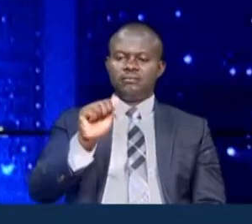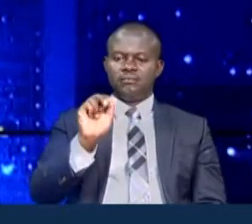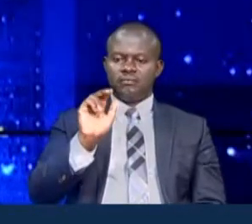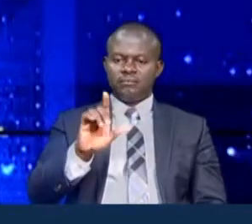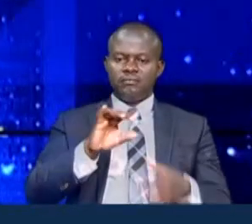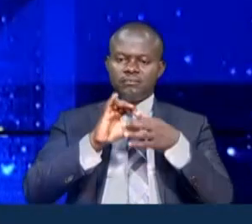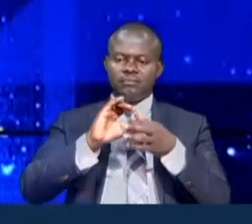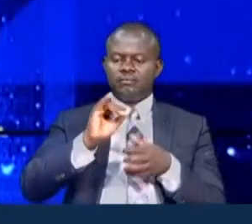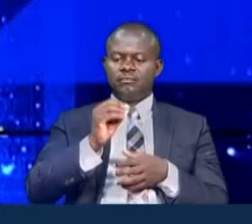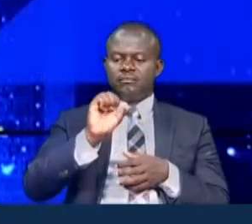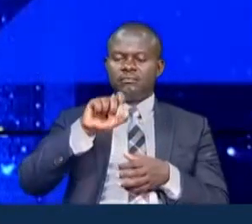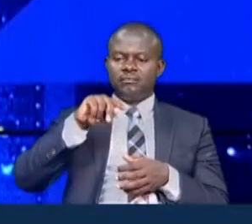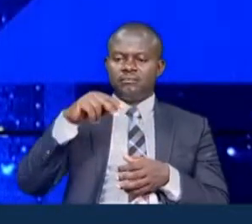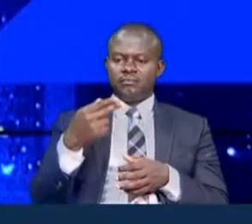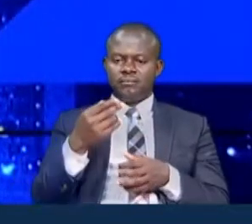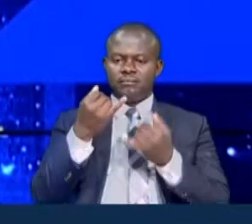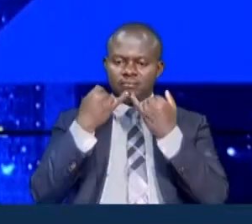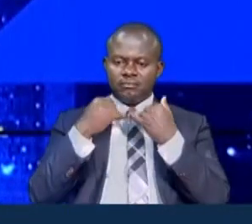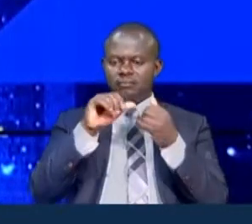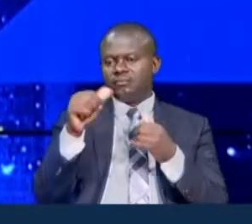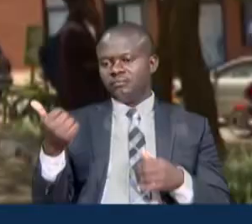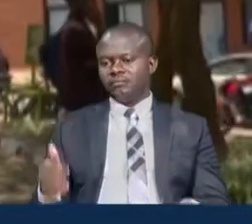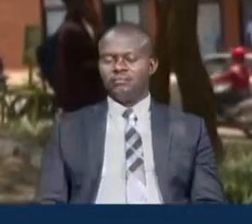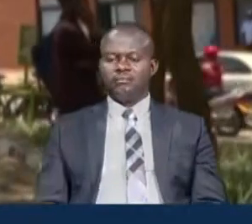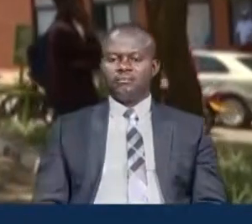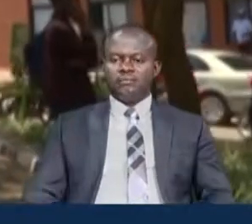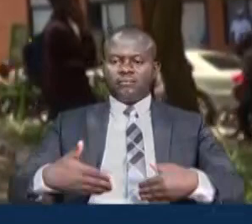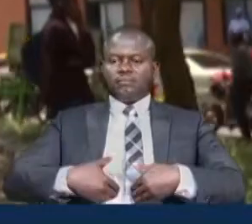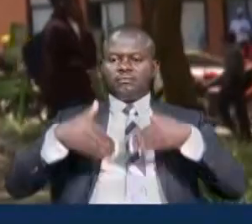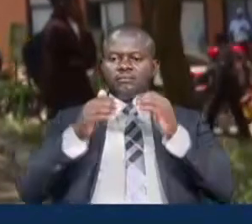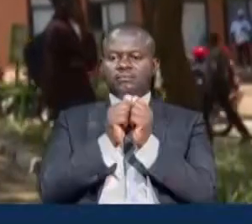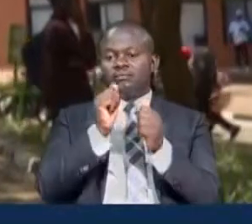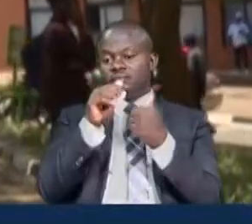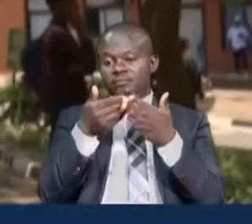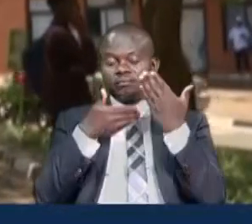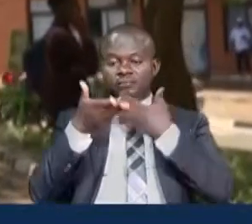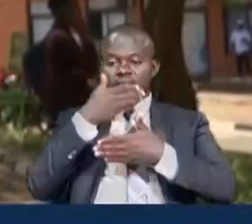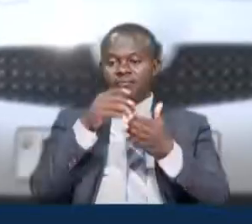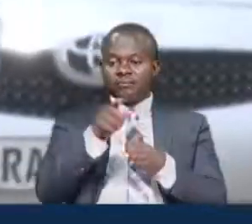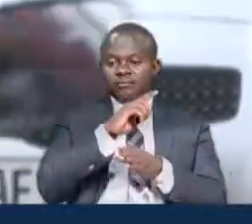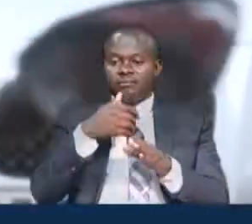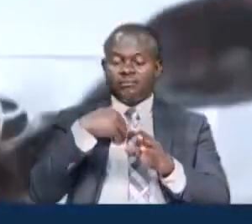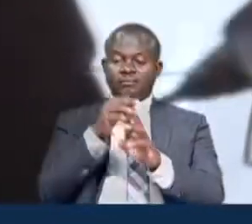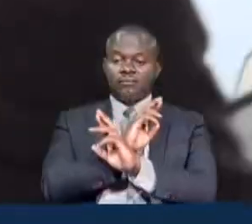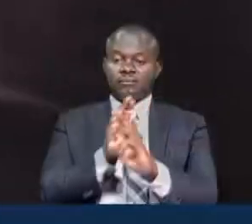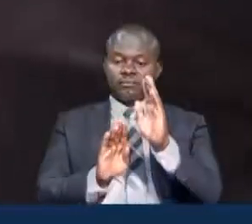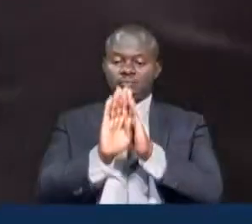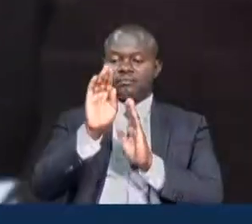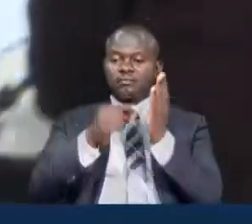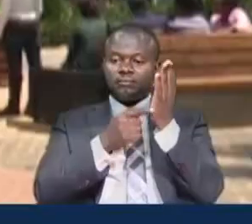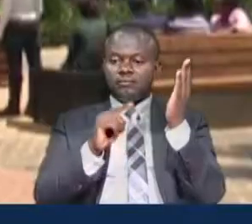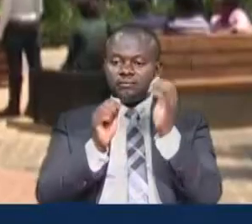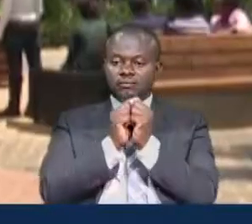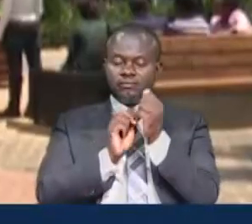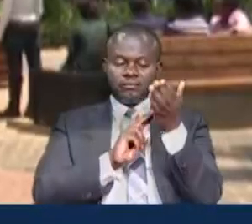afatanyije na Joseph Mushimire baratubwira ibindi. Urubyiruko n'abandi twaganiriye bavuga ko iki cyaha gifitanye isano n'iterambere ry'ikoranabuhanga